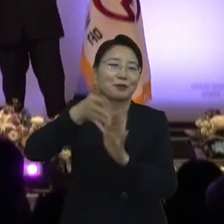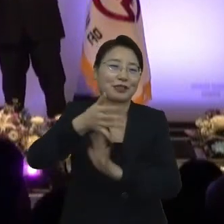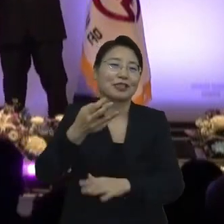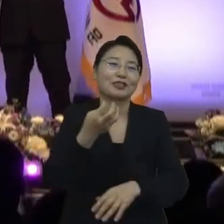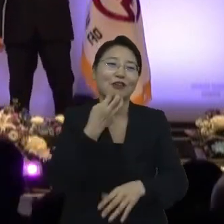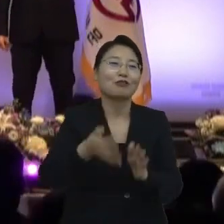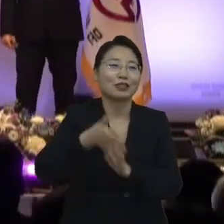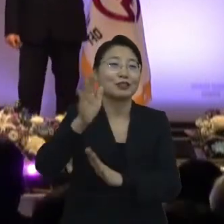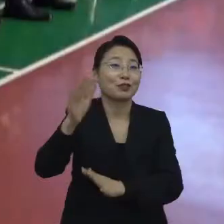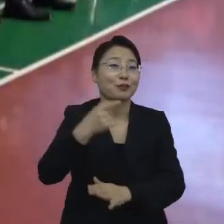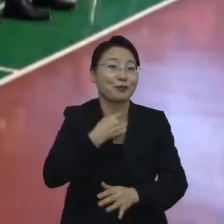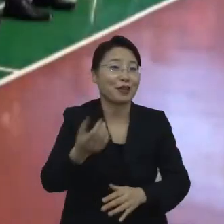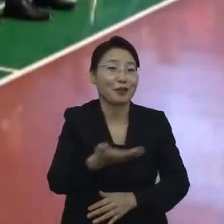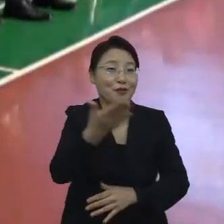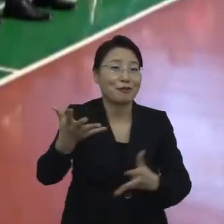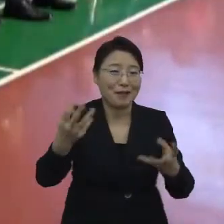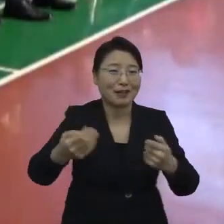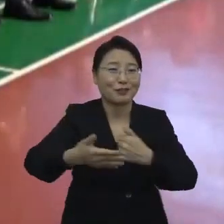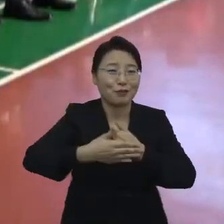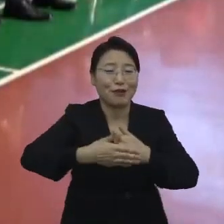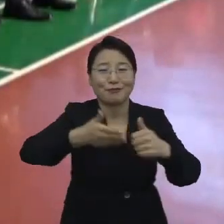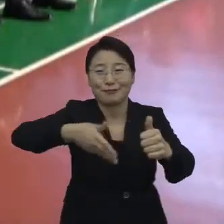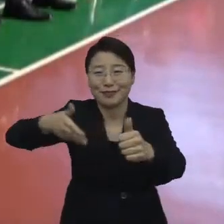도와주십시오. 고맙습니다.